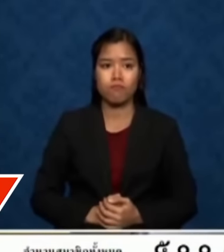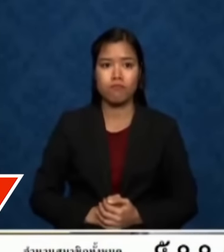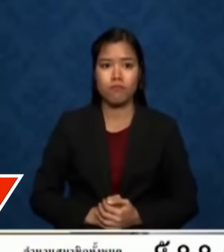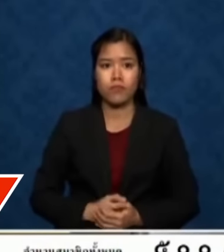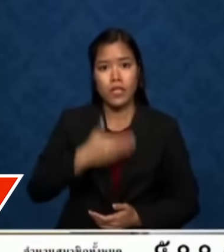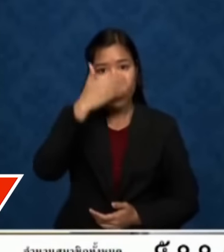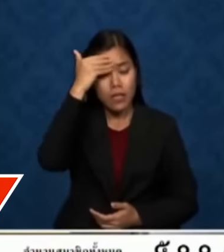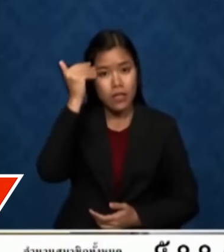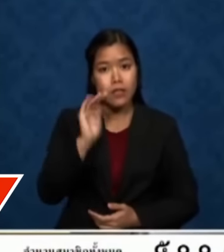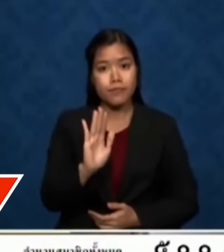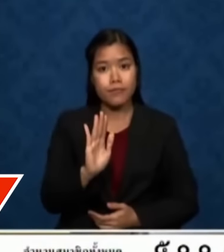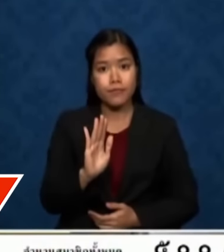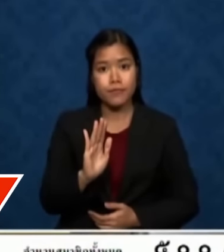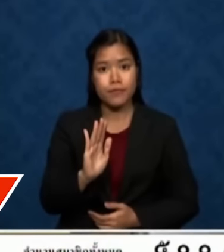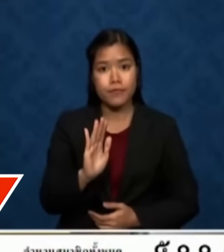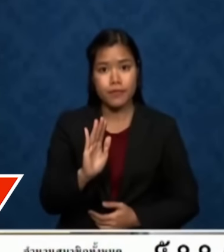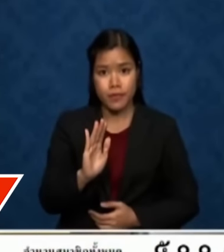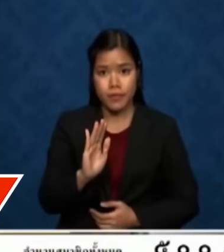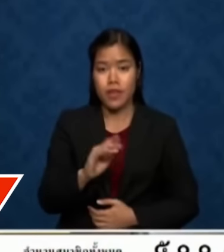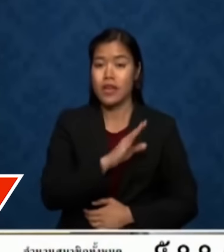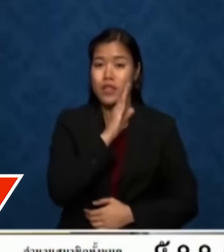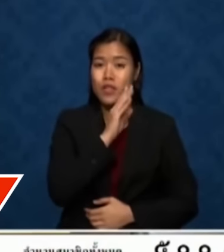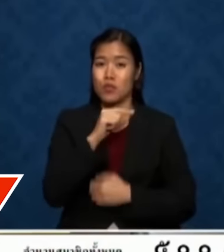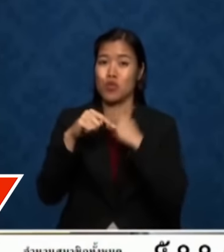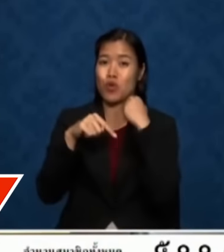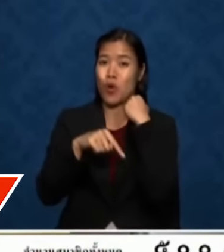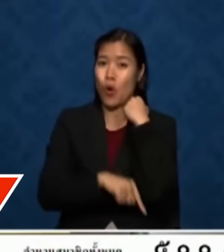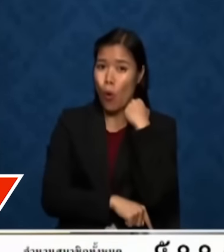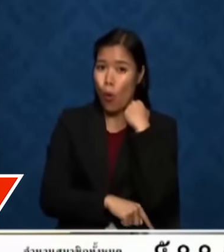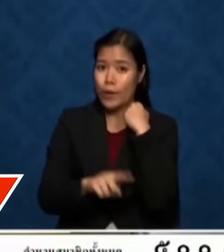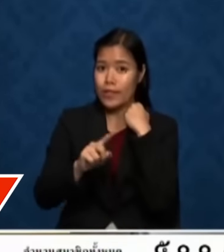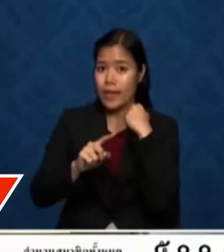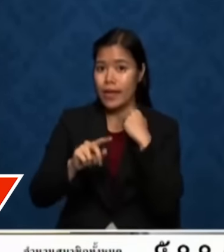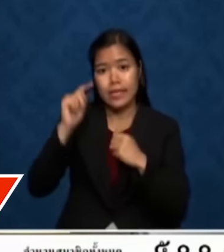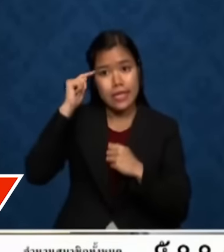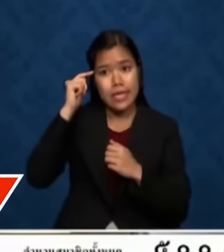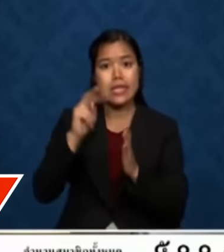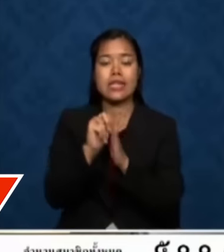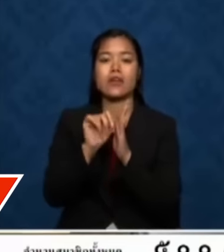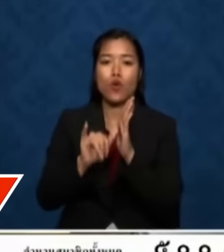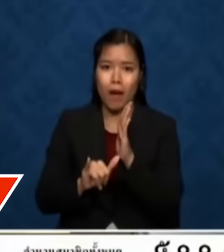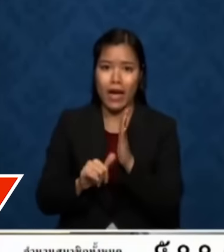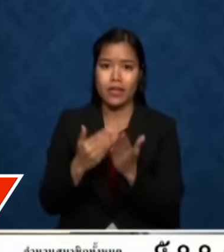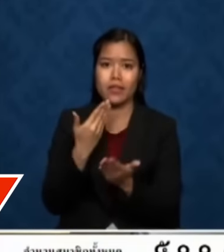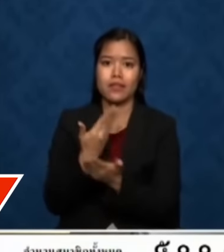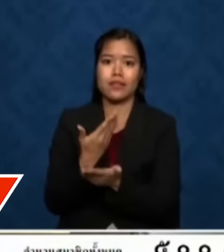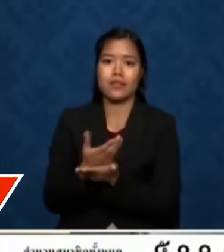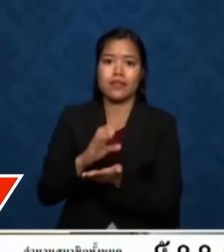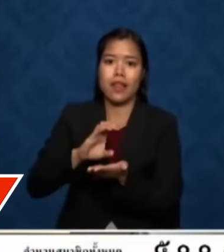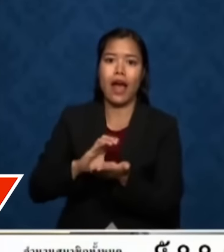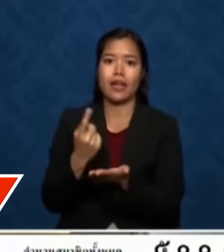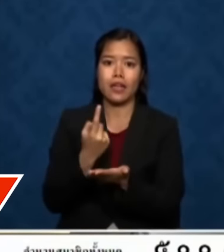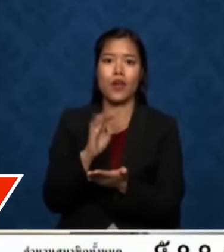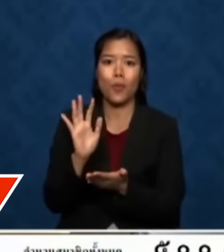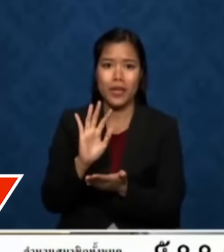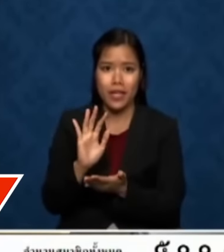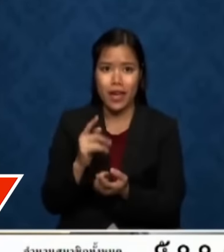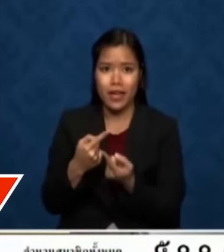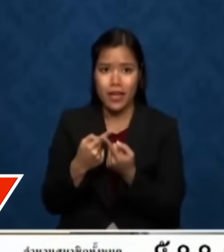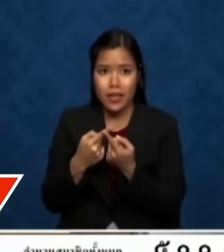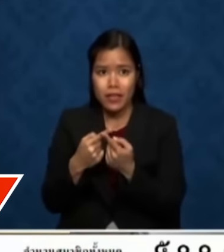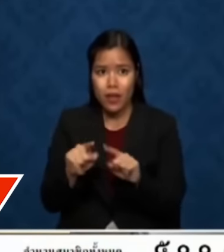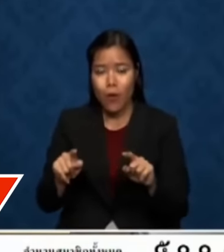านคะคอร์รัปชันเชิงนโยบายมันไม่ใช่แค่เรื่องของเงินค่ะแต่รวมถึงการสร้างบรรยากาศที่ซอกกลอ